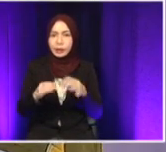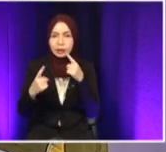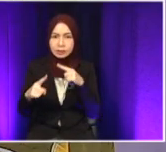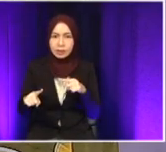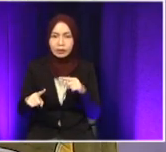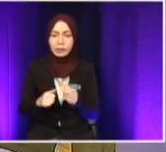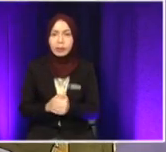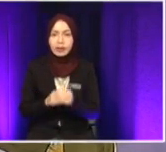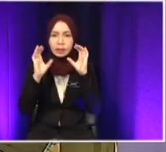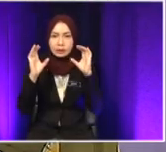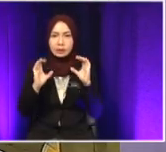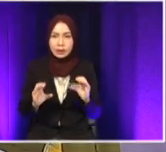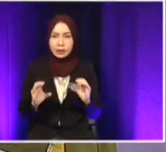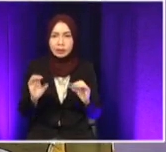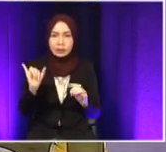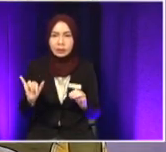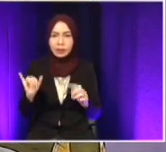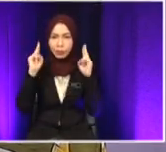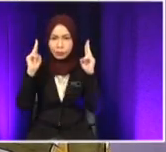murid-murid Ustadzah lah